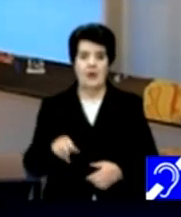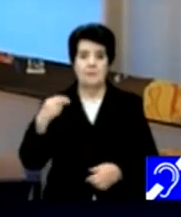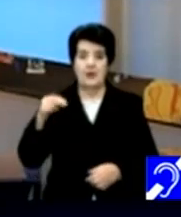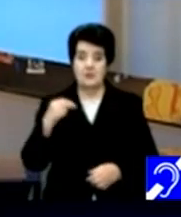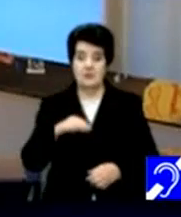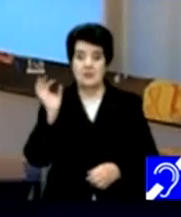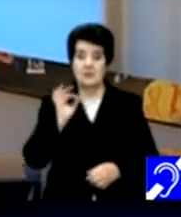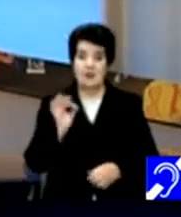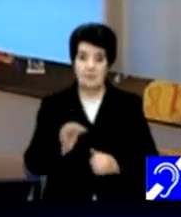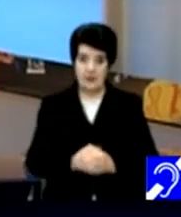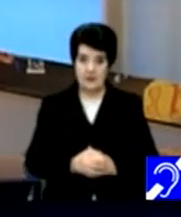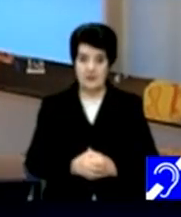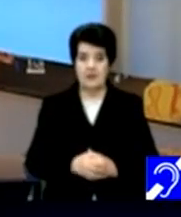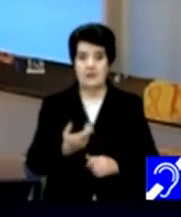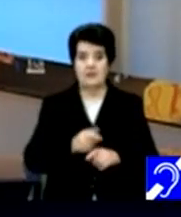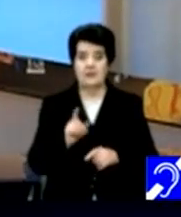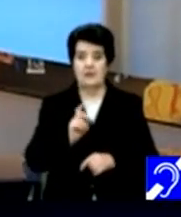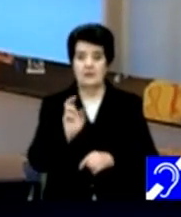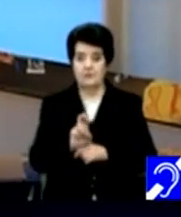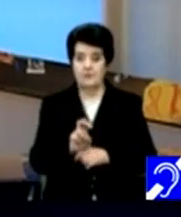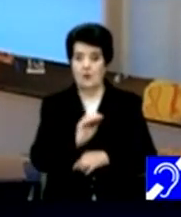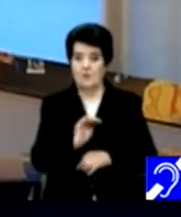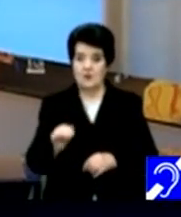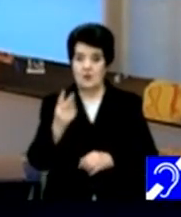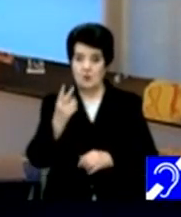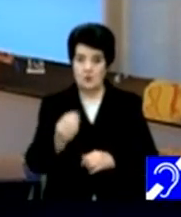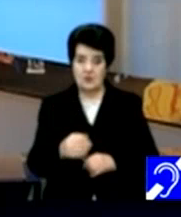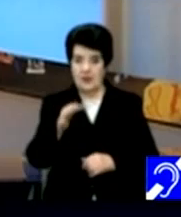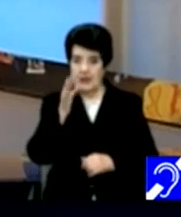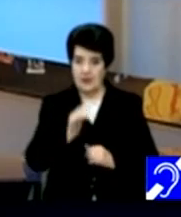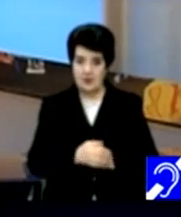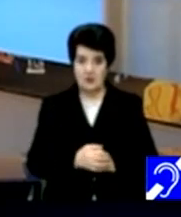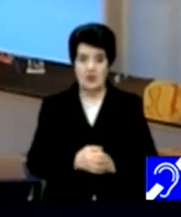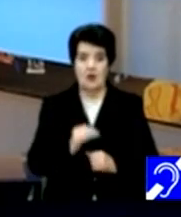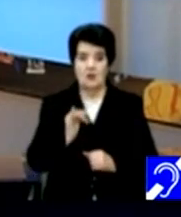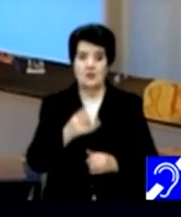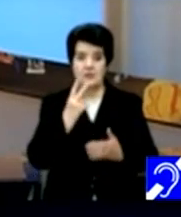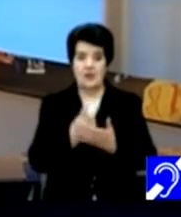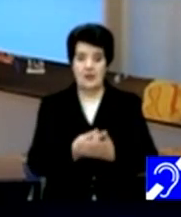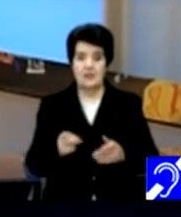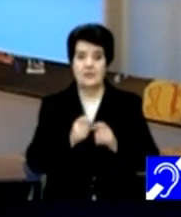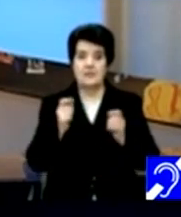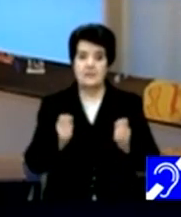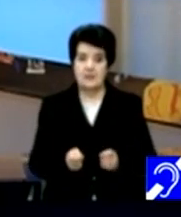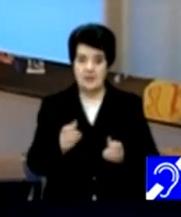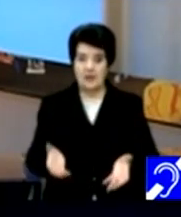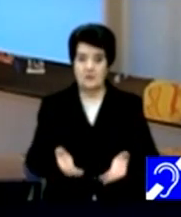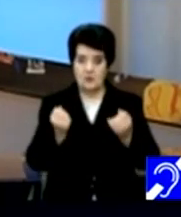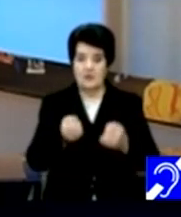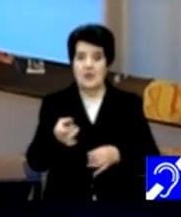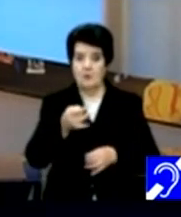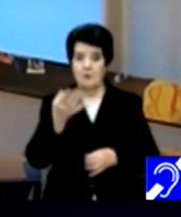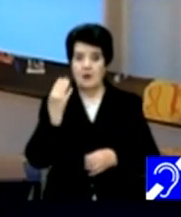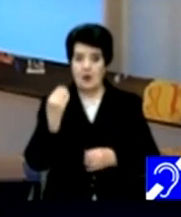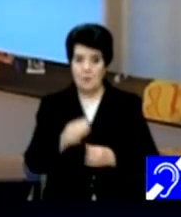Președintele Germaniei, Frank-Walter Steinmeier, se află într-o vizită oficială de 2 zile la Chișinău și și-a arătat toată deschiderea pentru a susține Republica